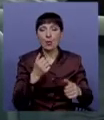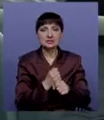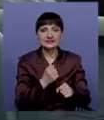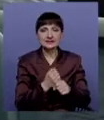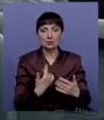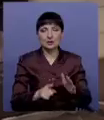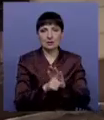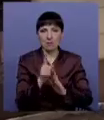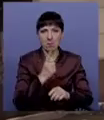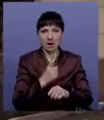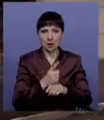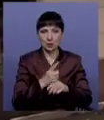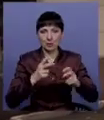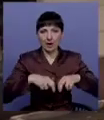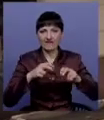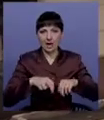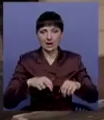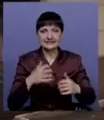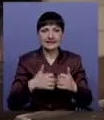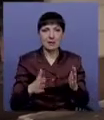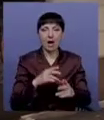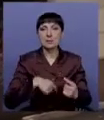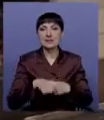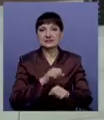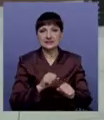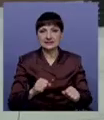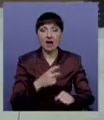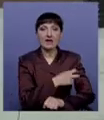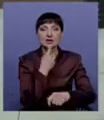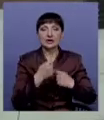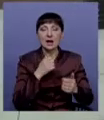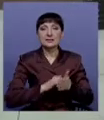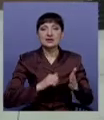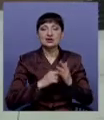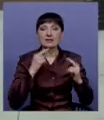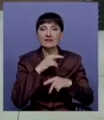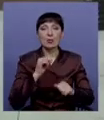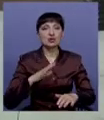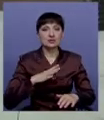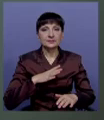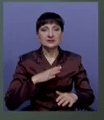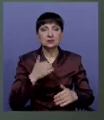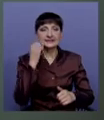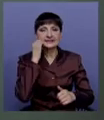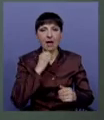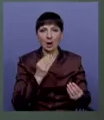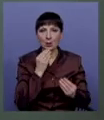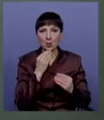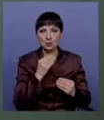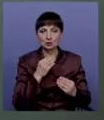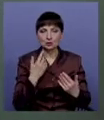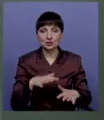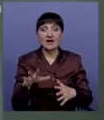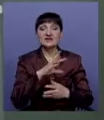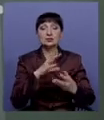заведенного моратория на проверку субъектов малого и среднего бизнеса врачи говорят что причиной отравления могла стать просроченная и да все результаты и